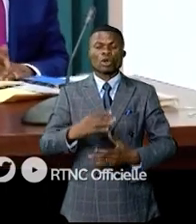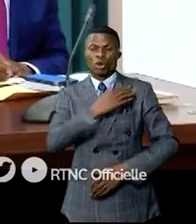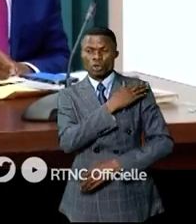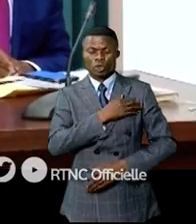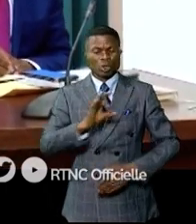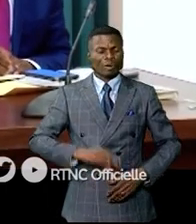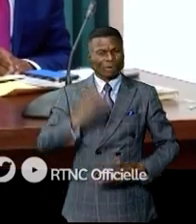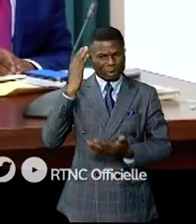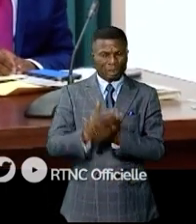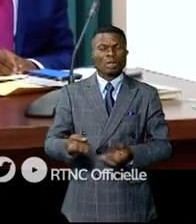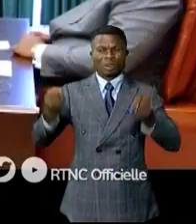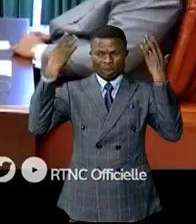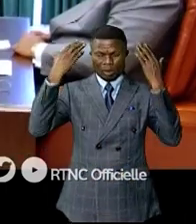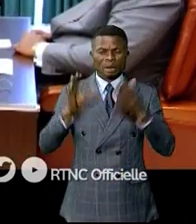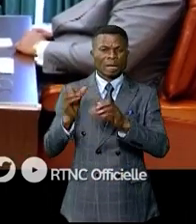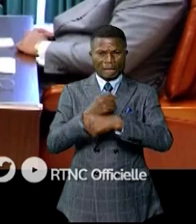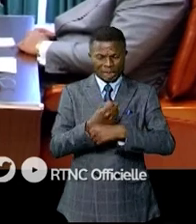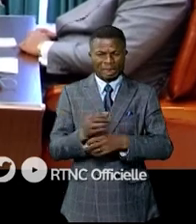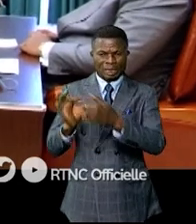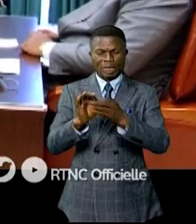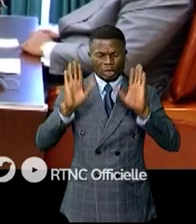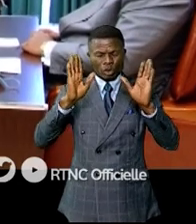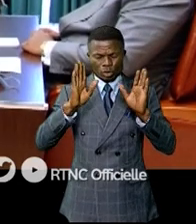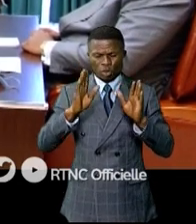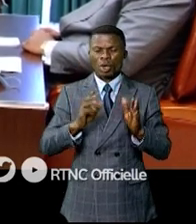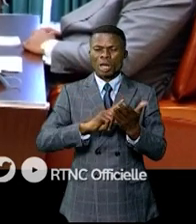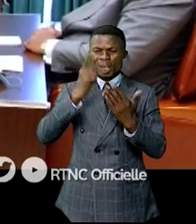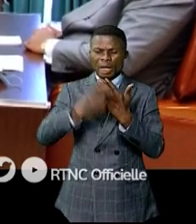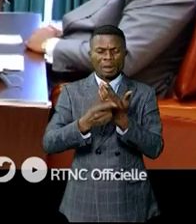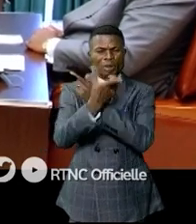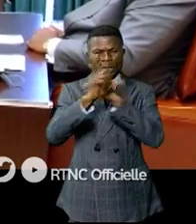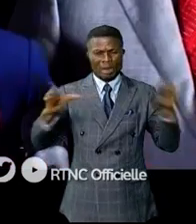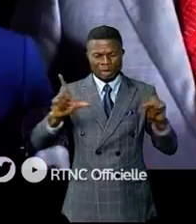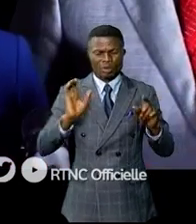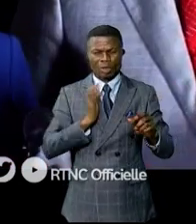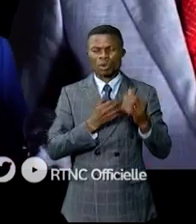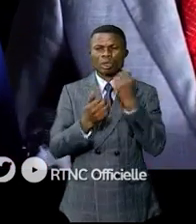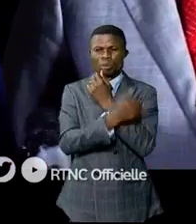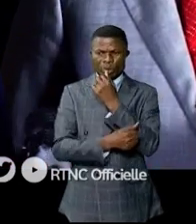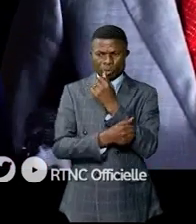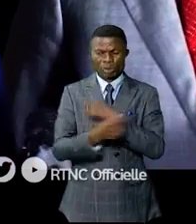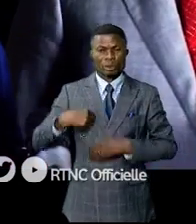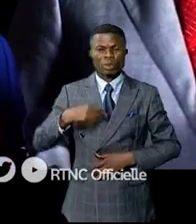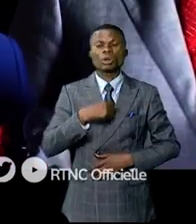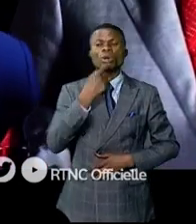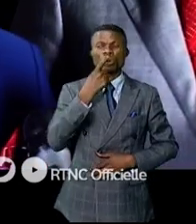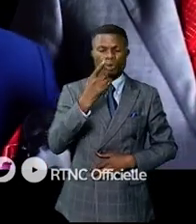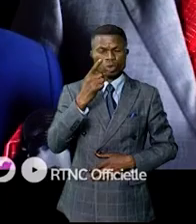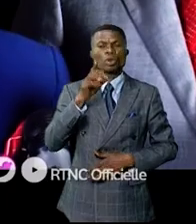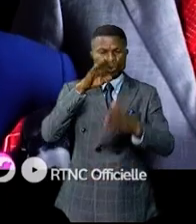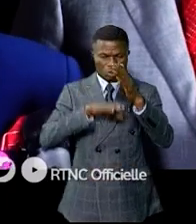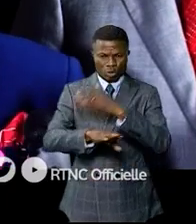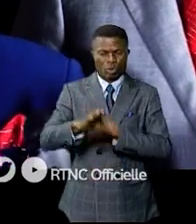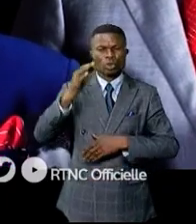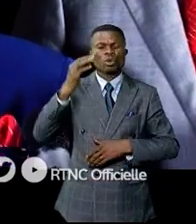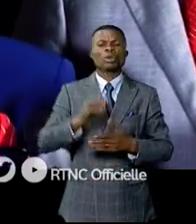et estime que la création de l'Union sacrée de la nation est un schéma libérateur pour le pays. Nous avons dit que nous adhérons à